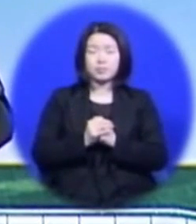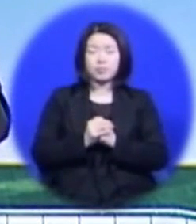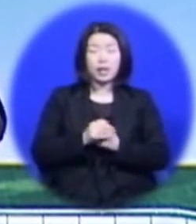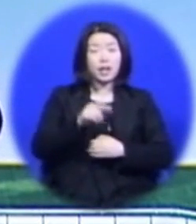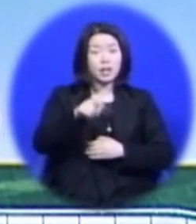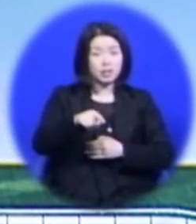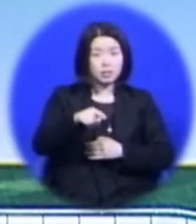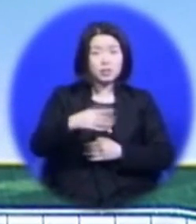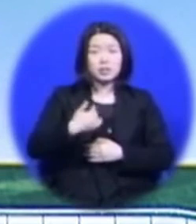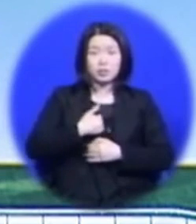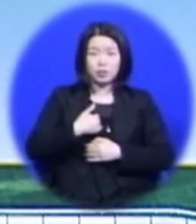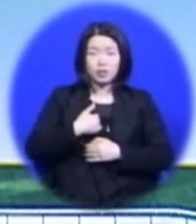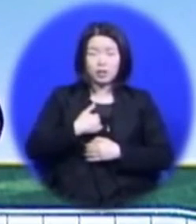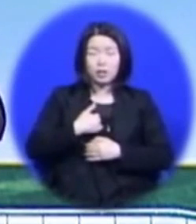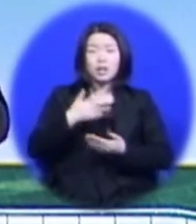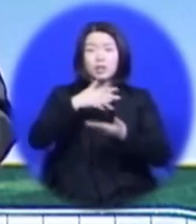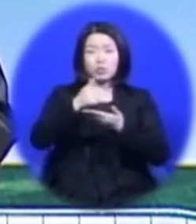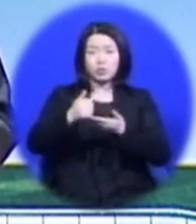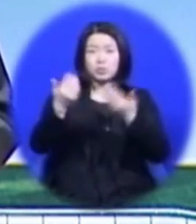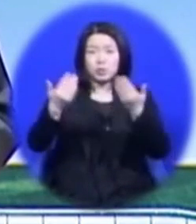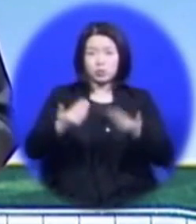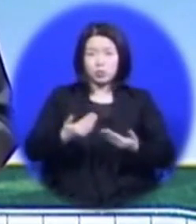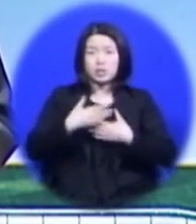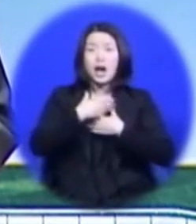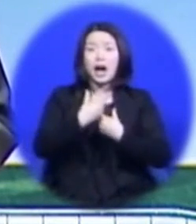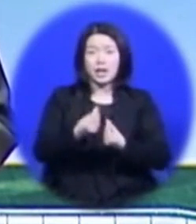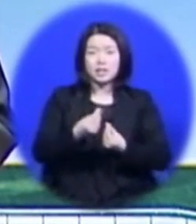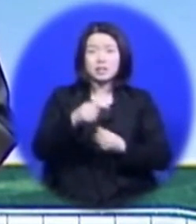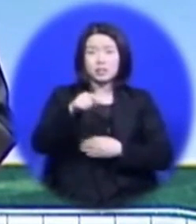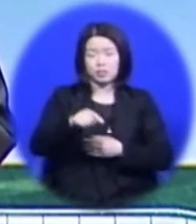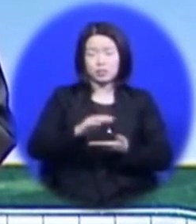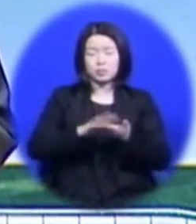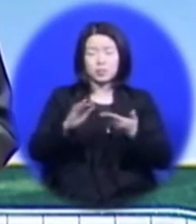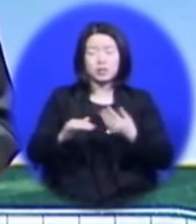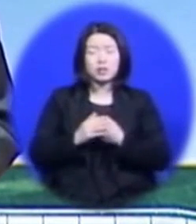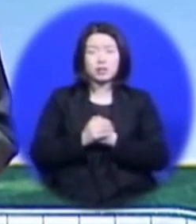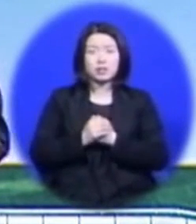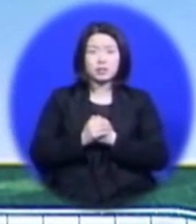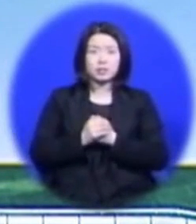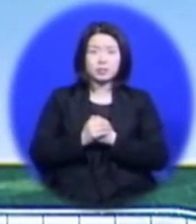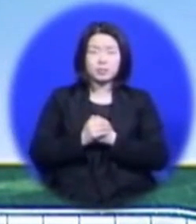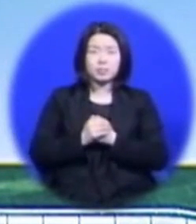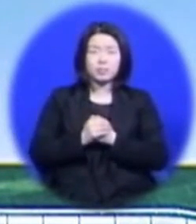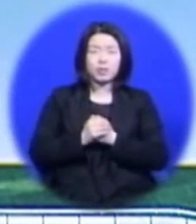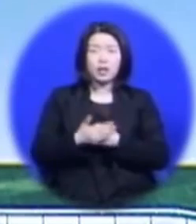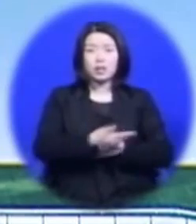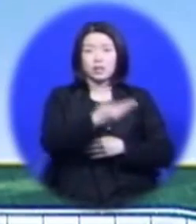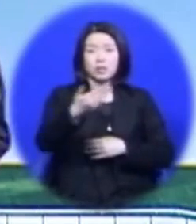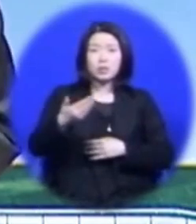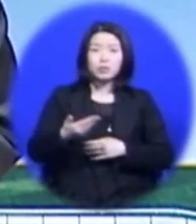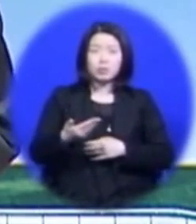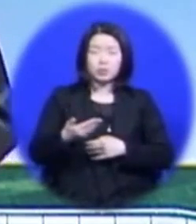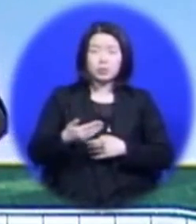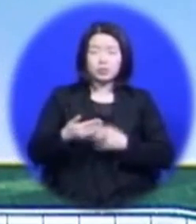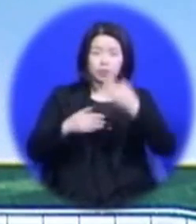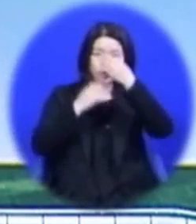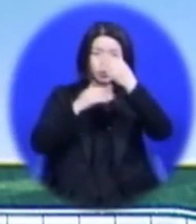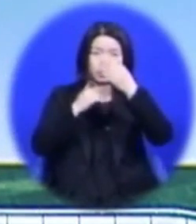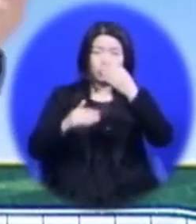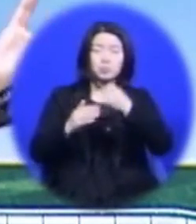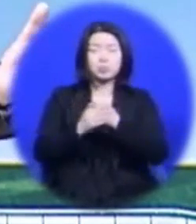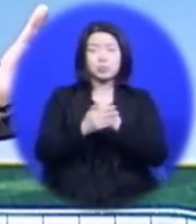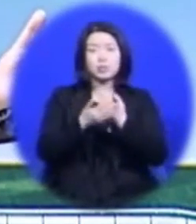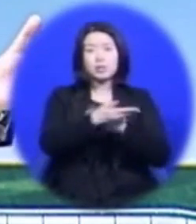이것이 저에게 주님이 주시는 안식이었습니다. 성도 여러분, 저는